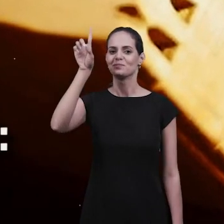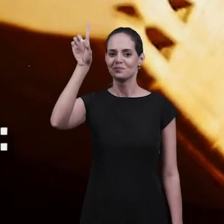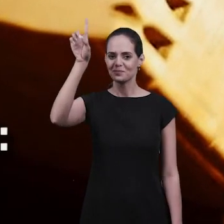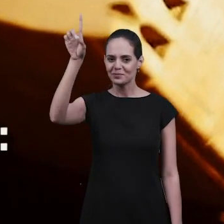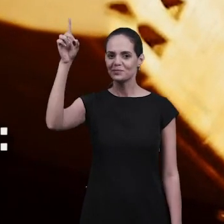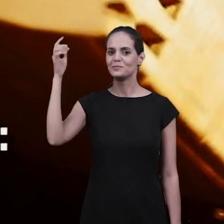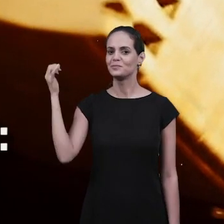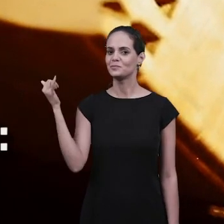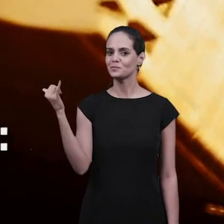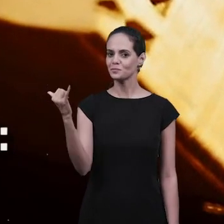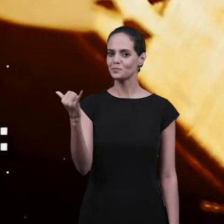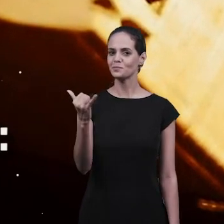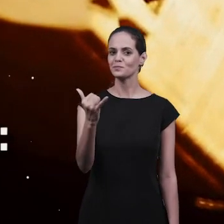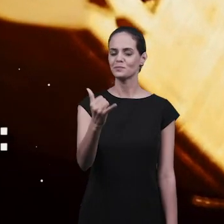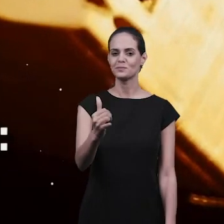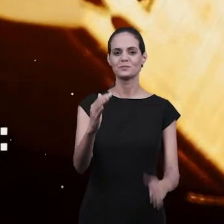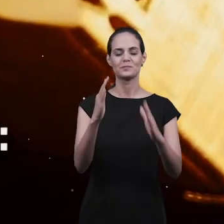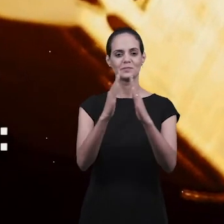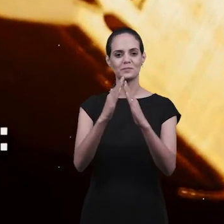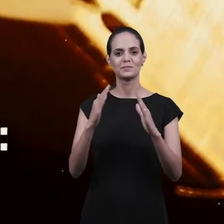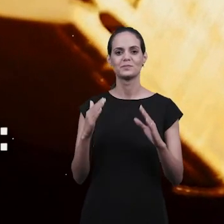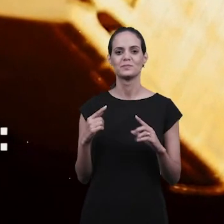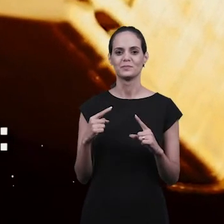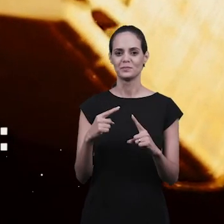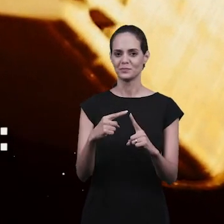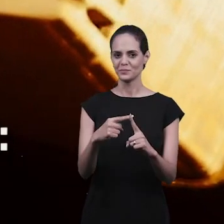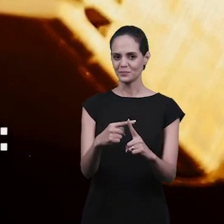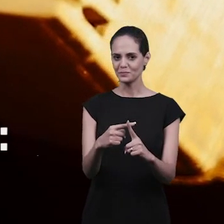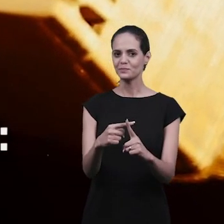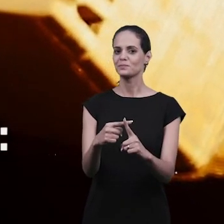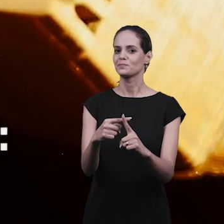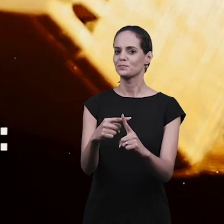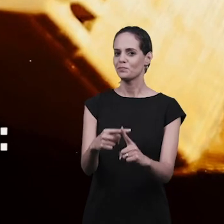Deus fala à sua igreja.